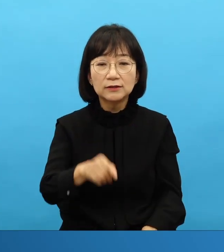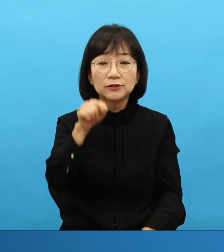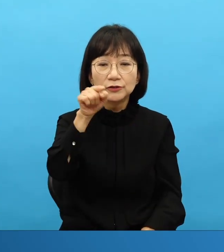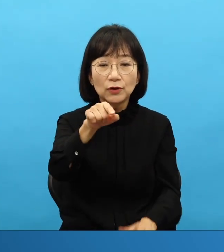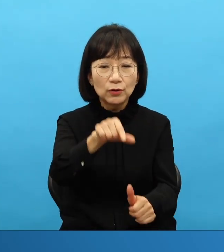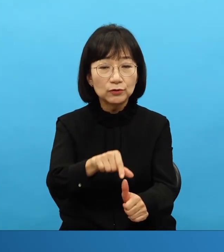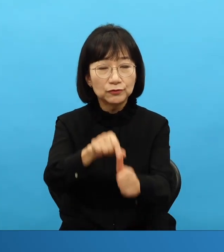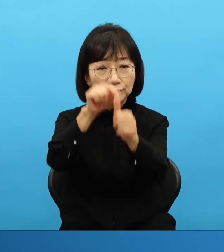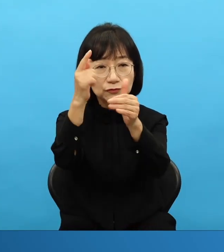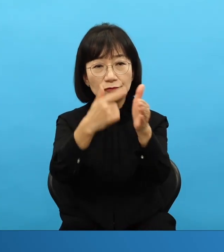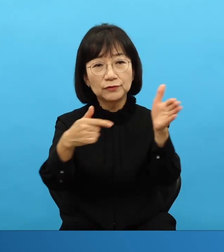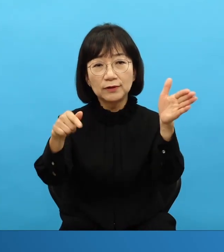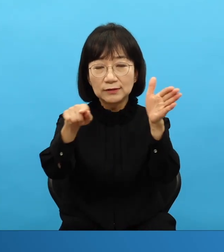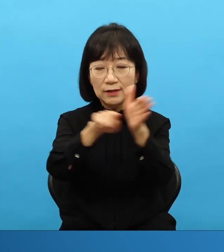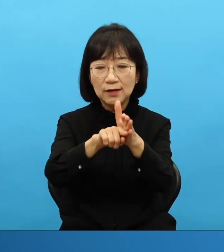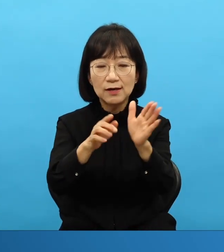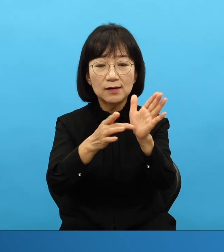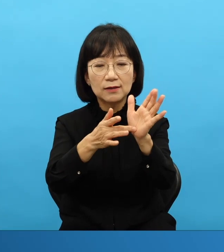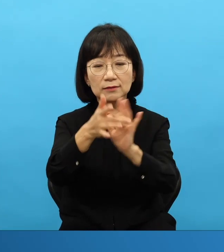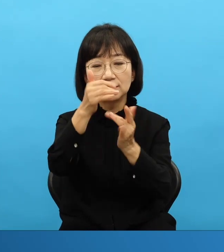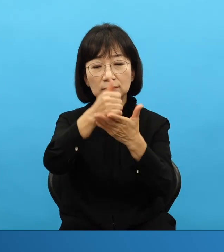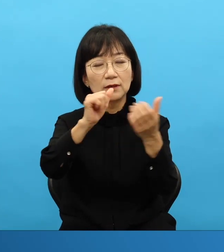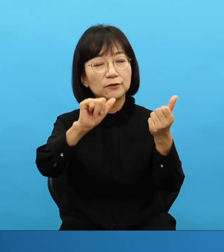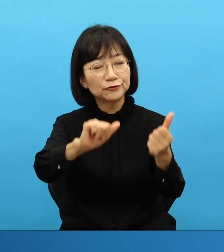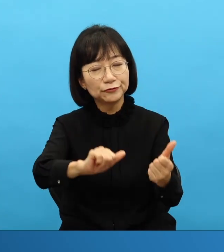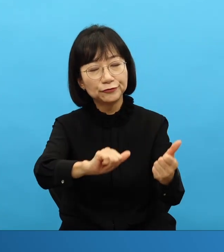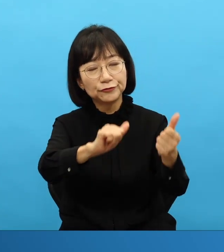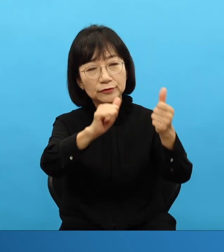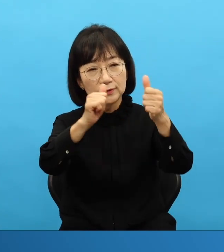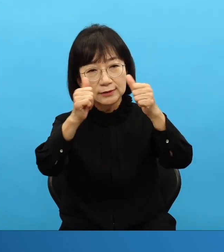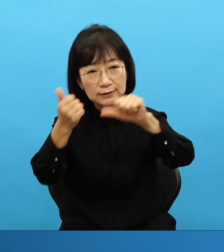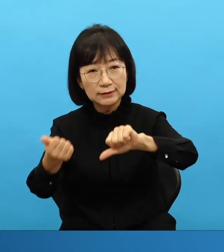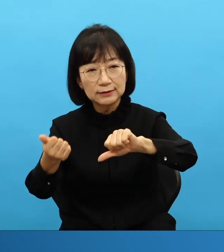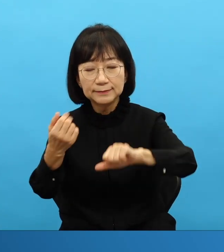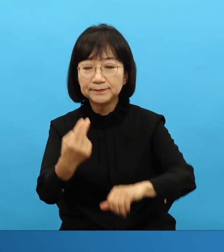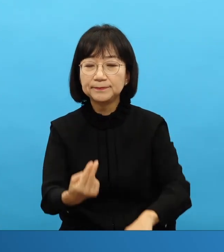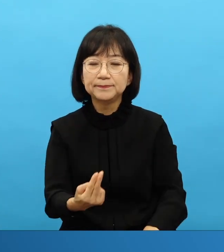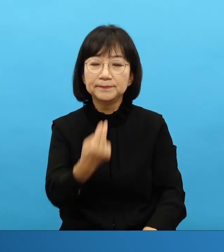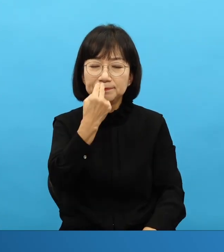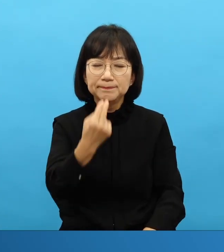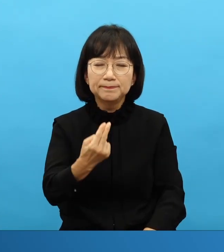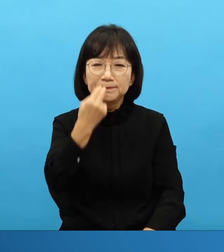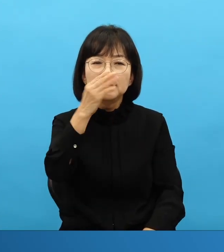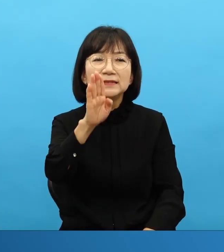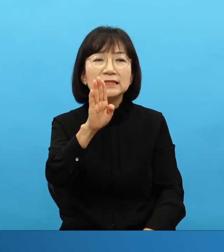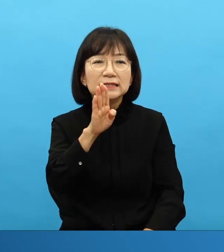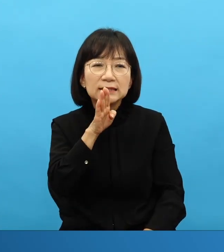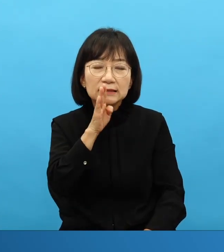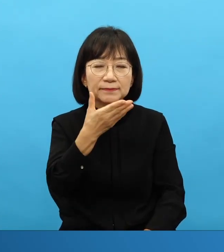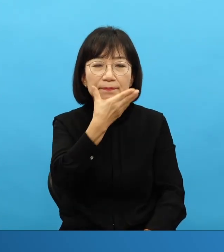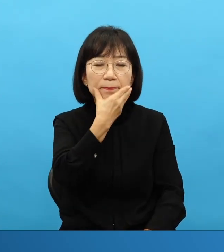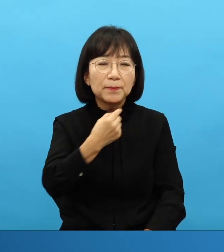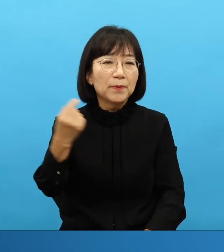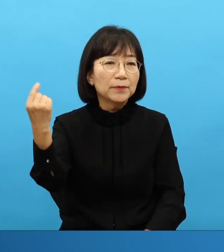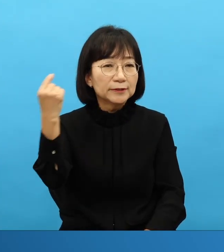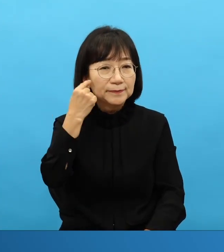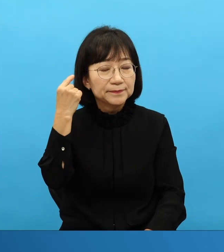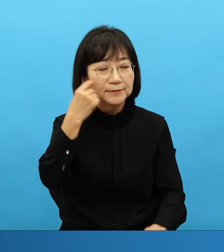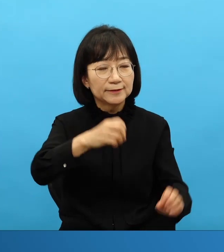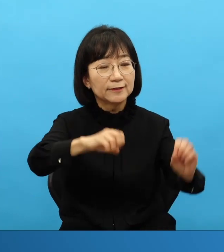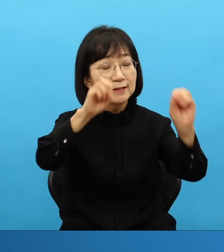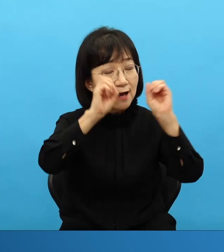응답하여라 널 구원하여 예수 죽었으니 생명의 참된